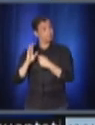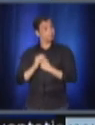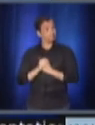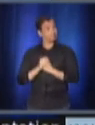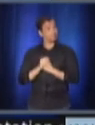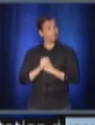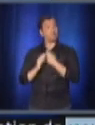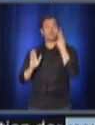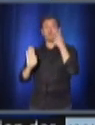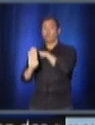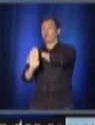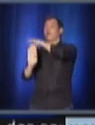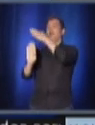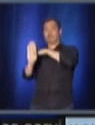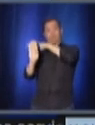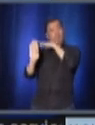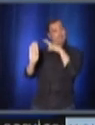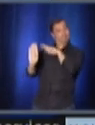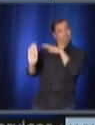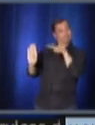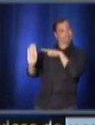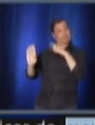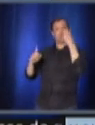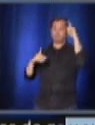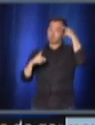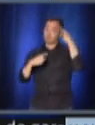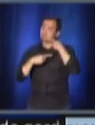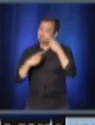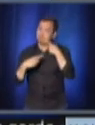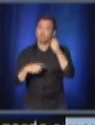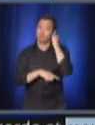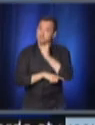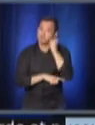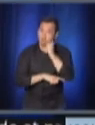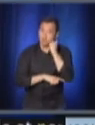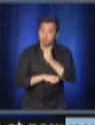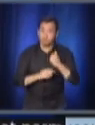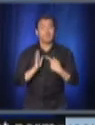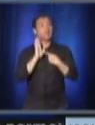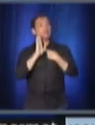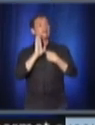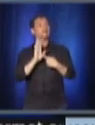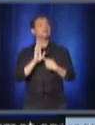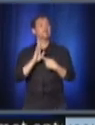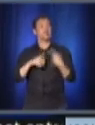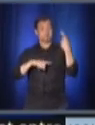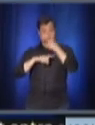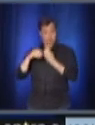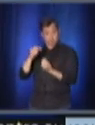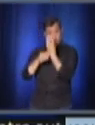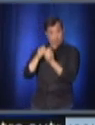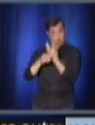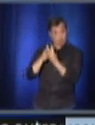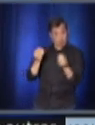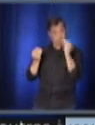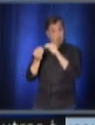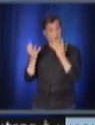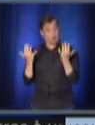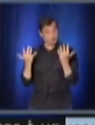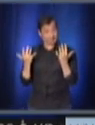le bilan quotidien du gouvernement. Je vous donne à titre d'exemple ce qui s'est passé au niveau des nouveaux cas chaque jour était sur une